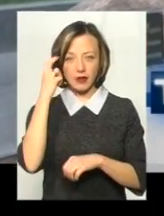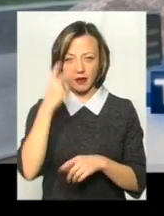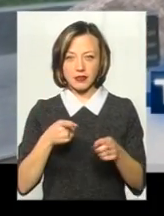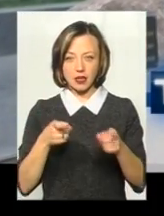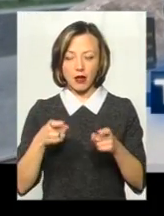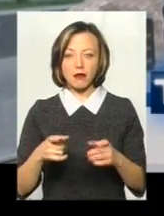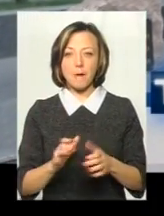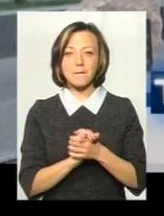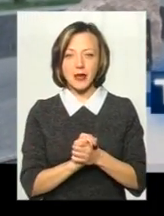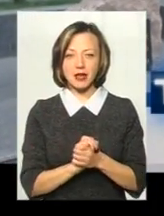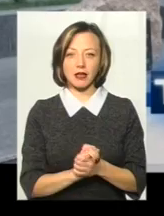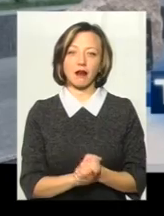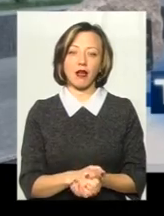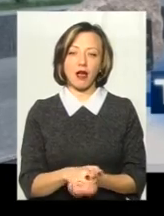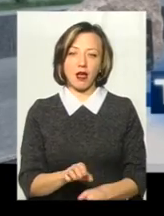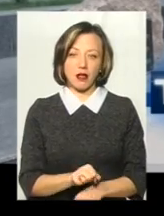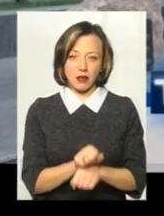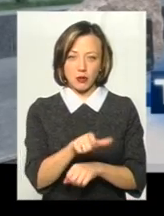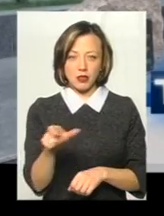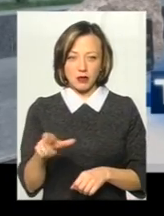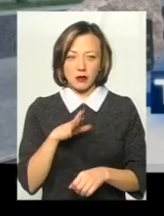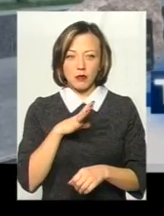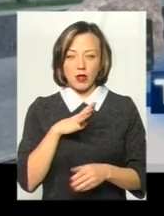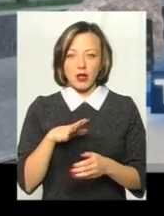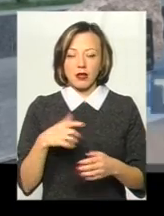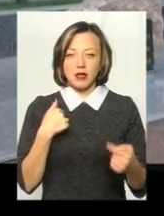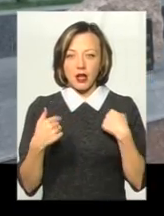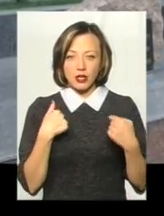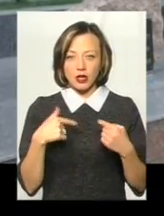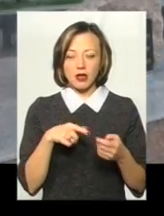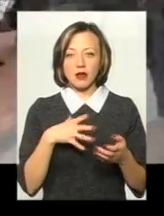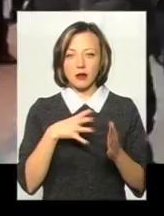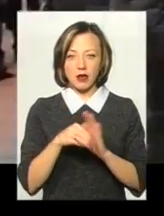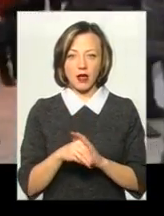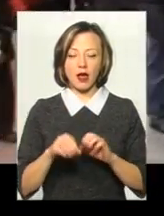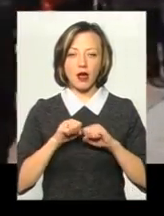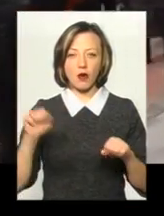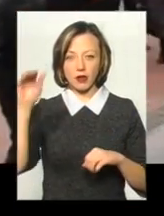по мирних демонстрантах. Тут полягли та були скалічені герої Небесної Сотні.